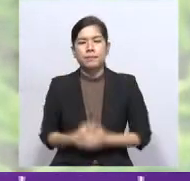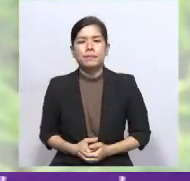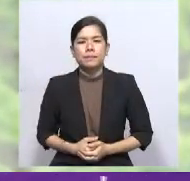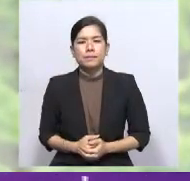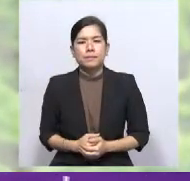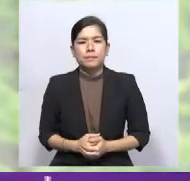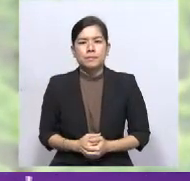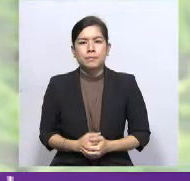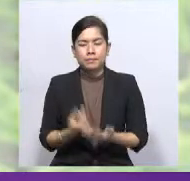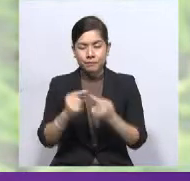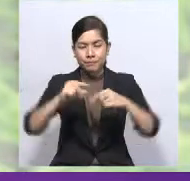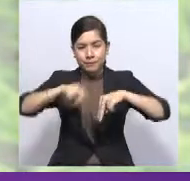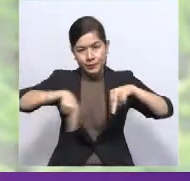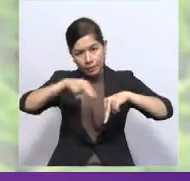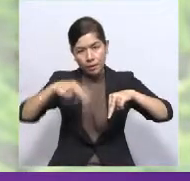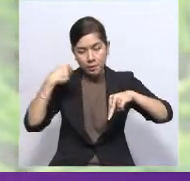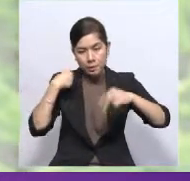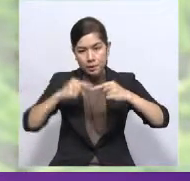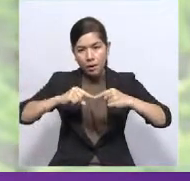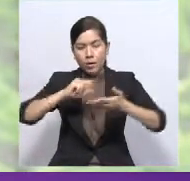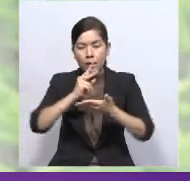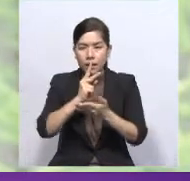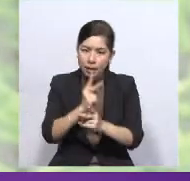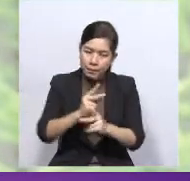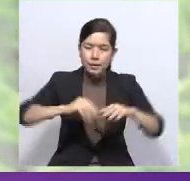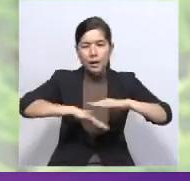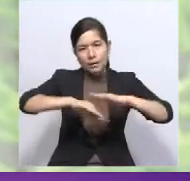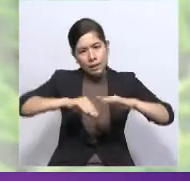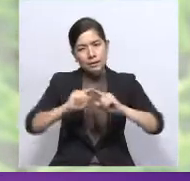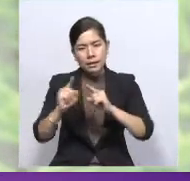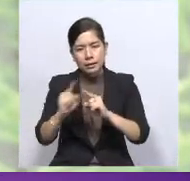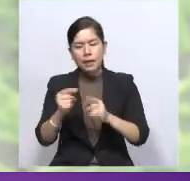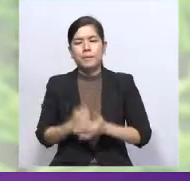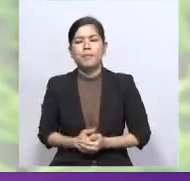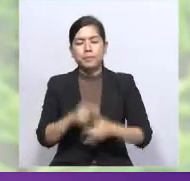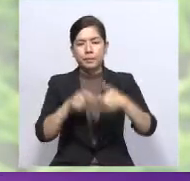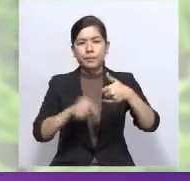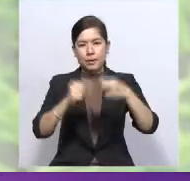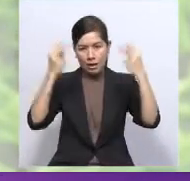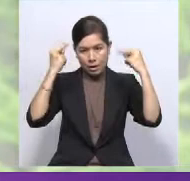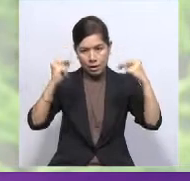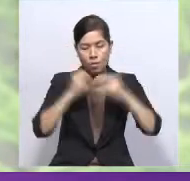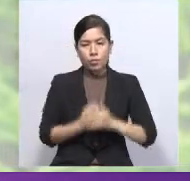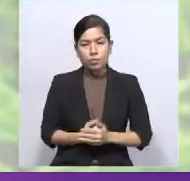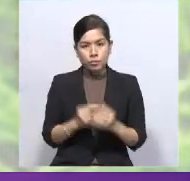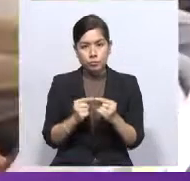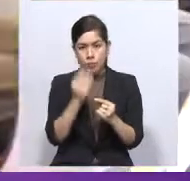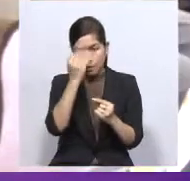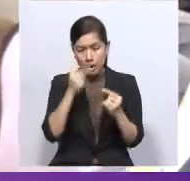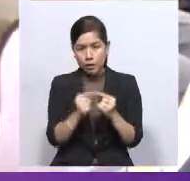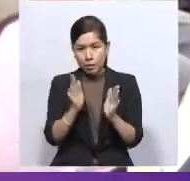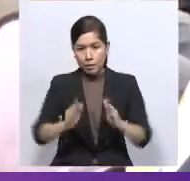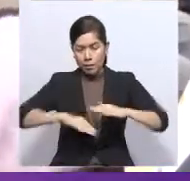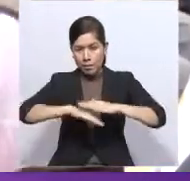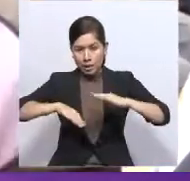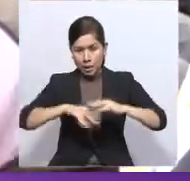านด้วยการตรวจสอบต่างๆ ตามระบบ ทางนี้นะคะนายกรัฐมนตรีเป็นสักขีพยานการมอบหนังสืออนุญาตให้เข้าทำประโ